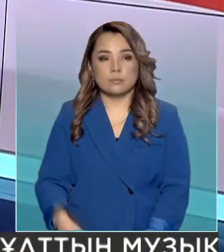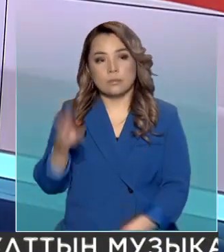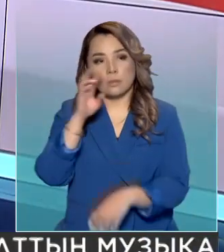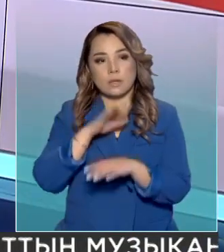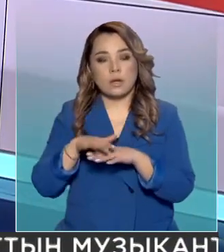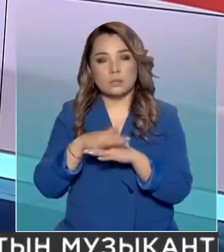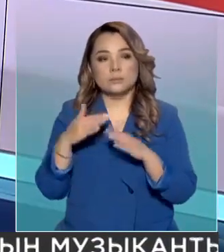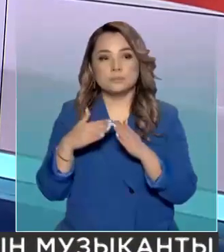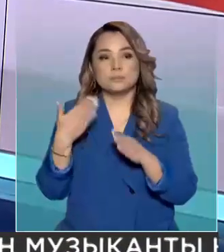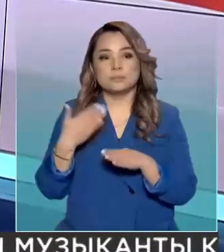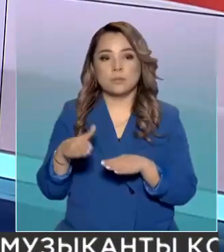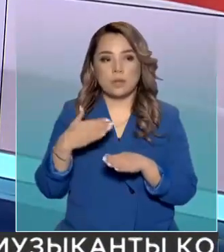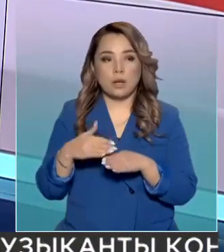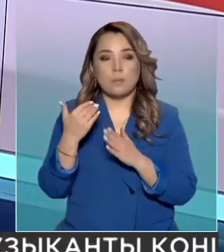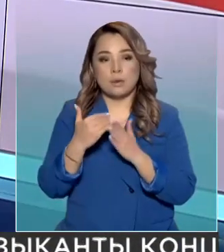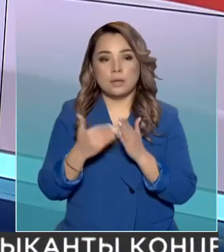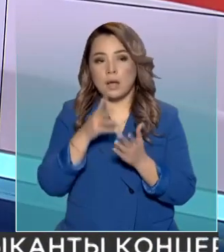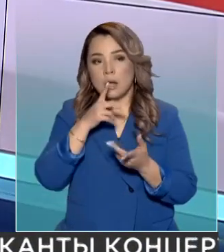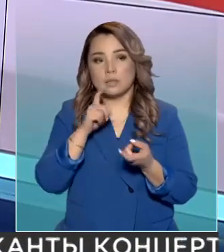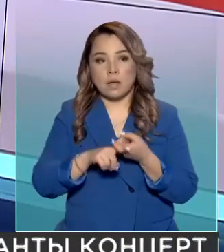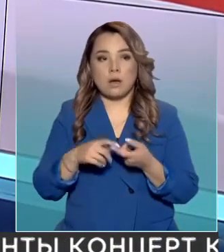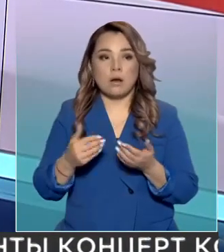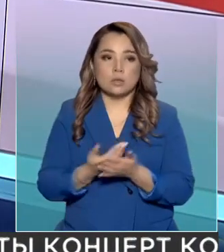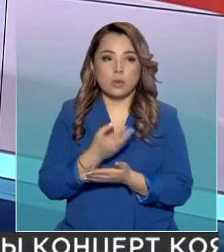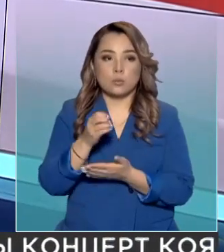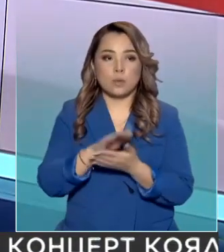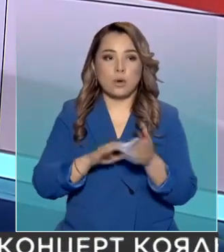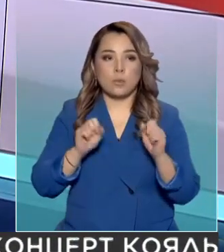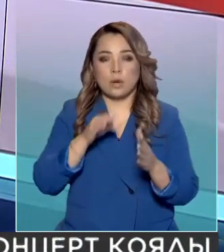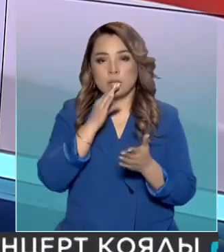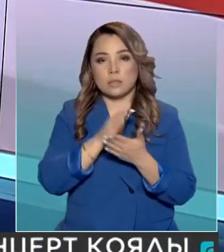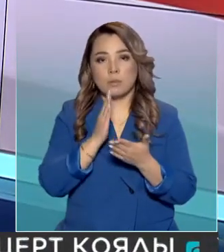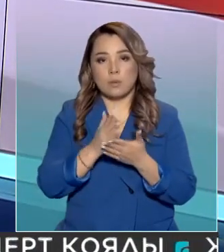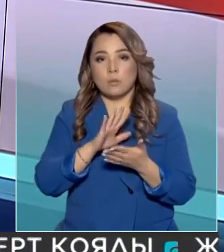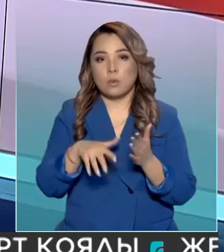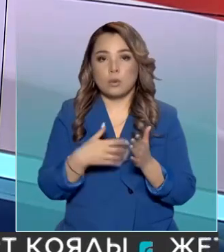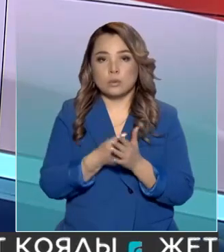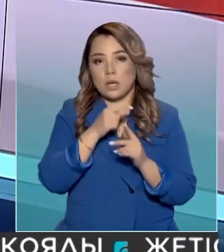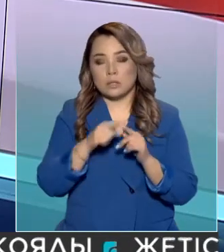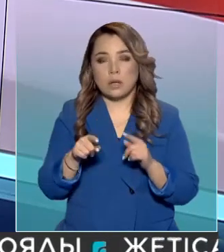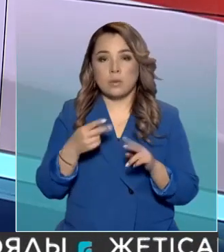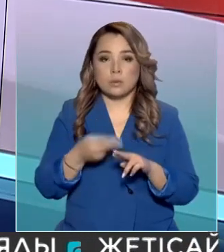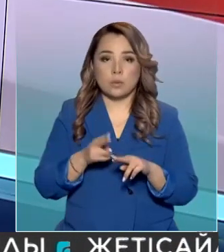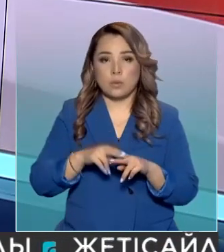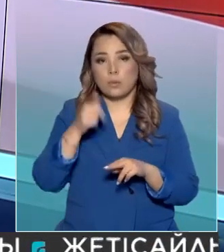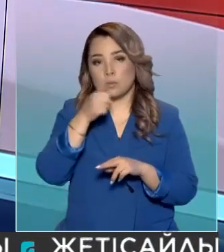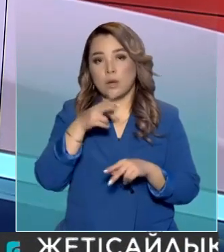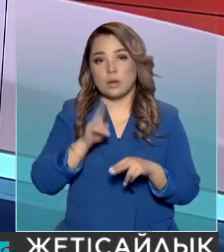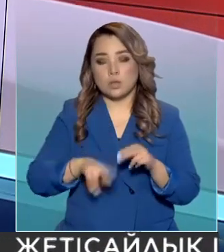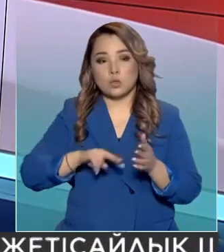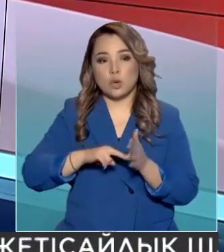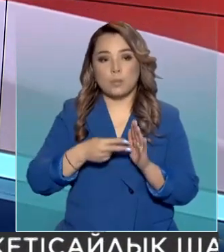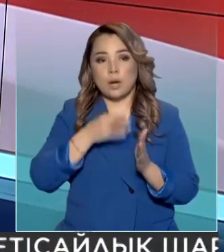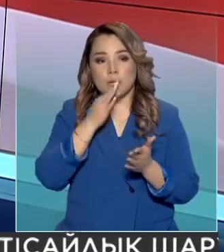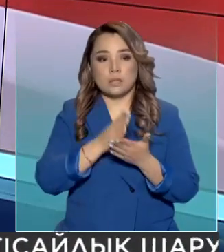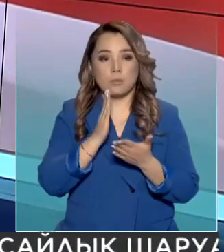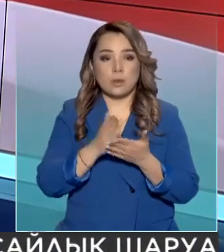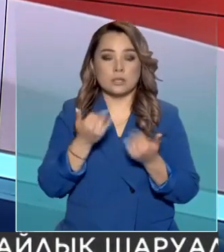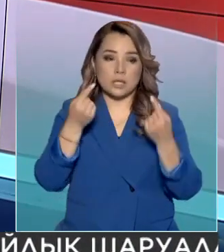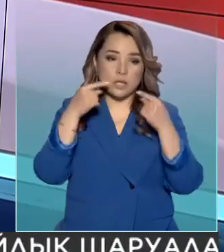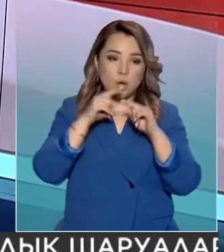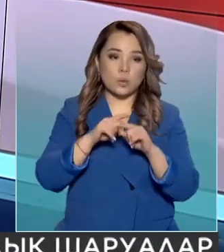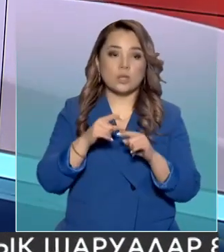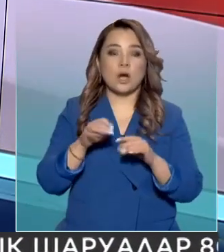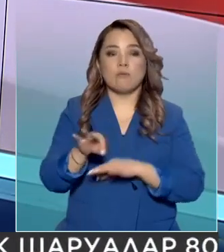Елде ипотекалық бағдарламалардың мерзімі қайта ұзаруы мүмкін. Бұған дейін оларды биыл аяқтау жоспарланған еді. Алайда